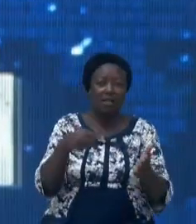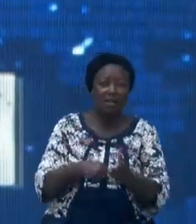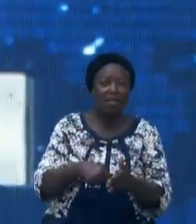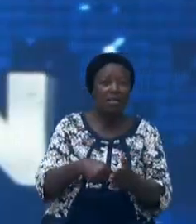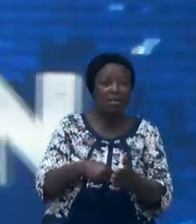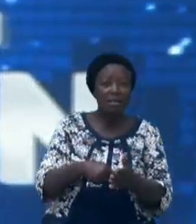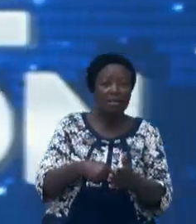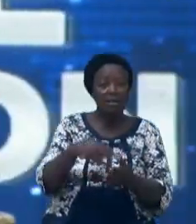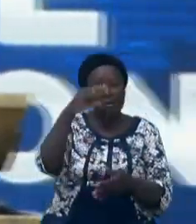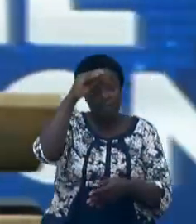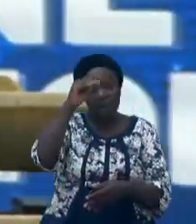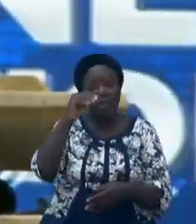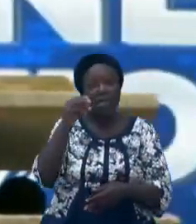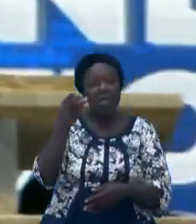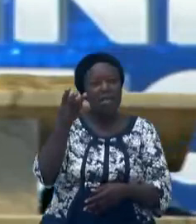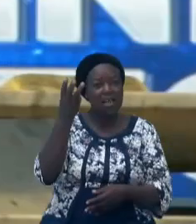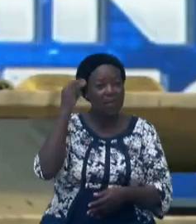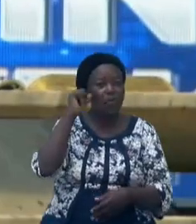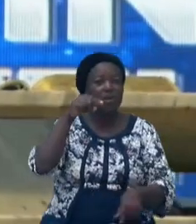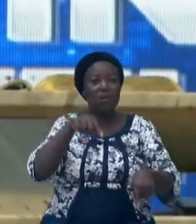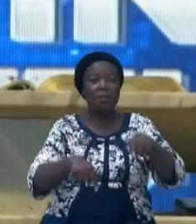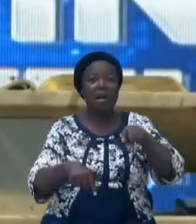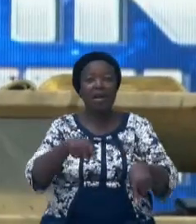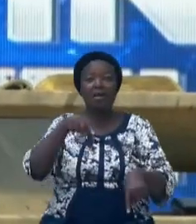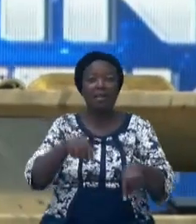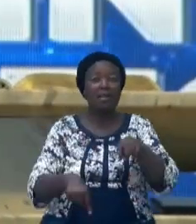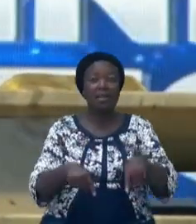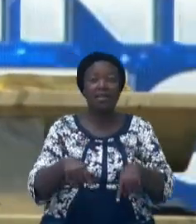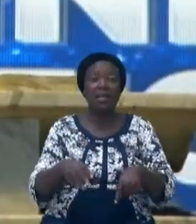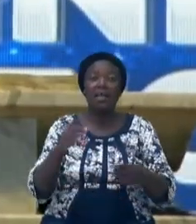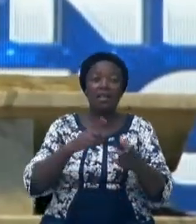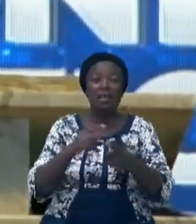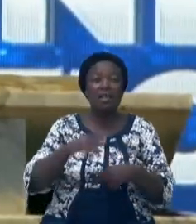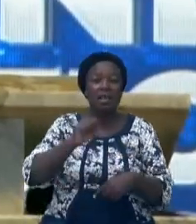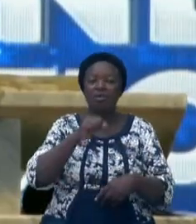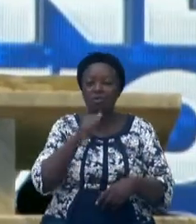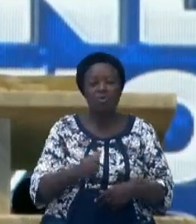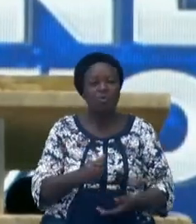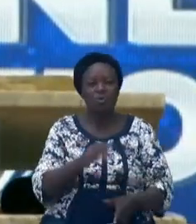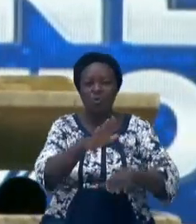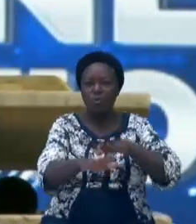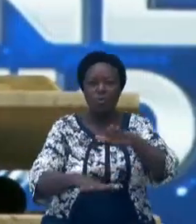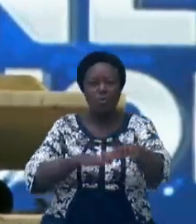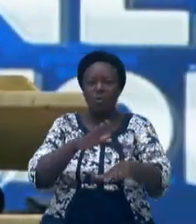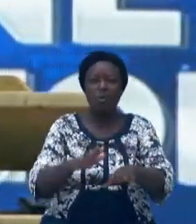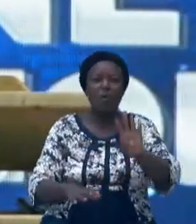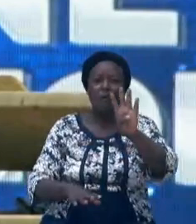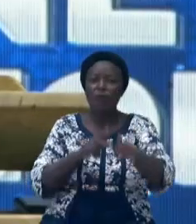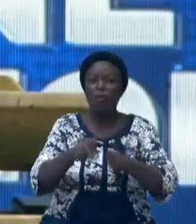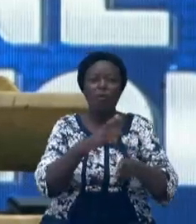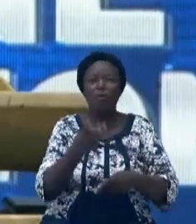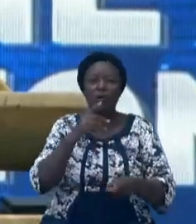voyez-les ce top il était ainsi paralysé il ne pouvait pas marcher